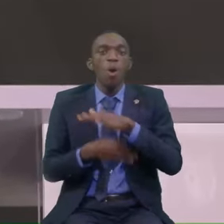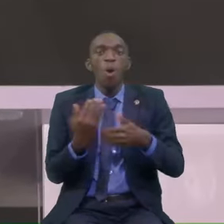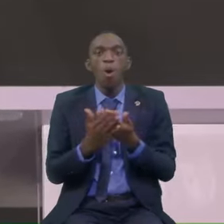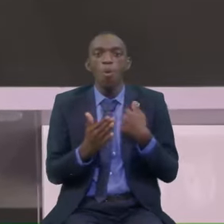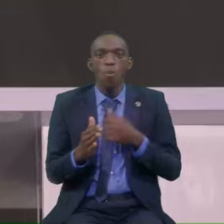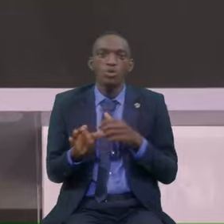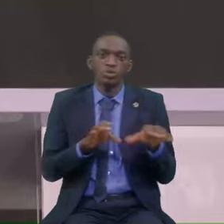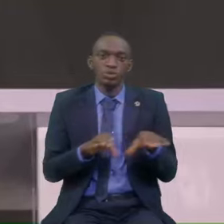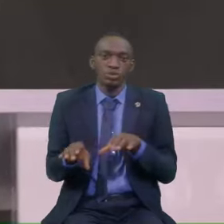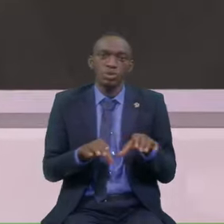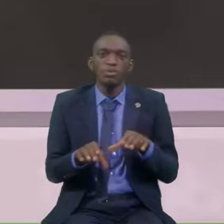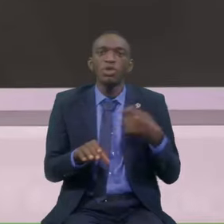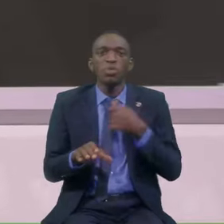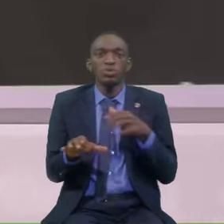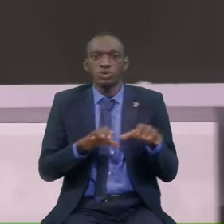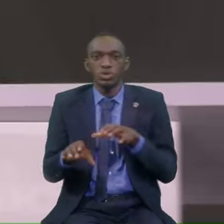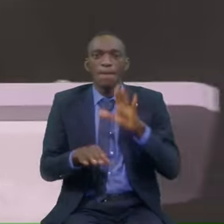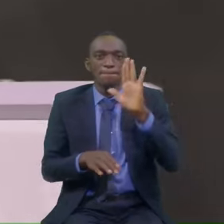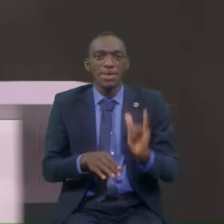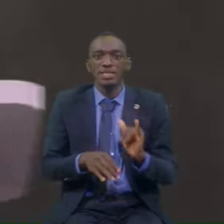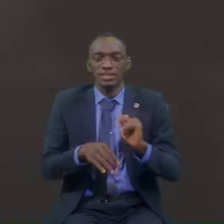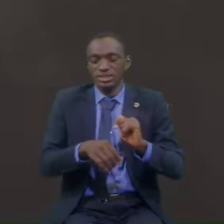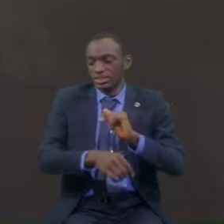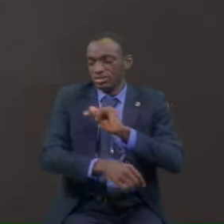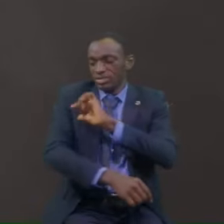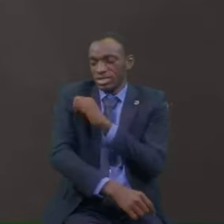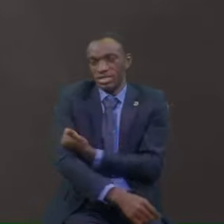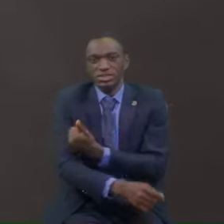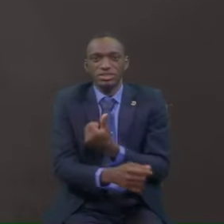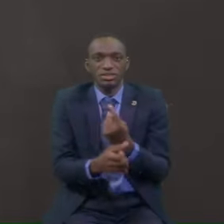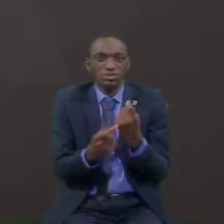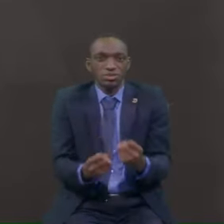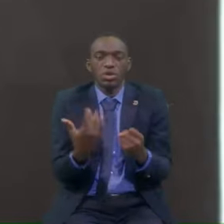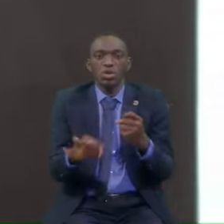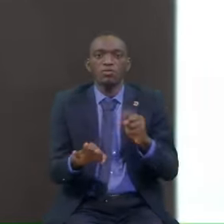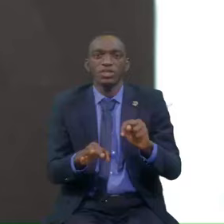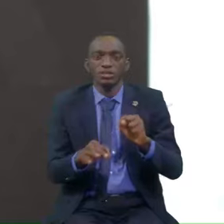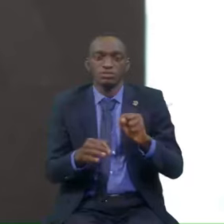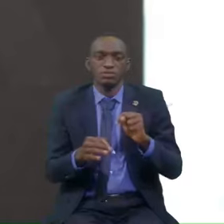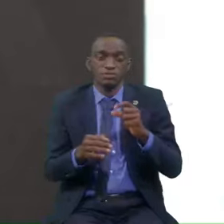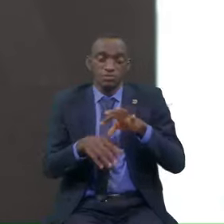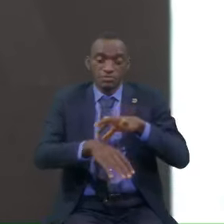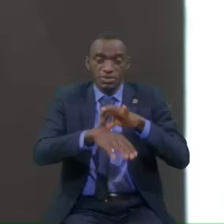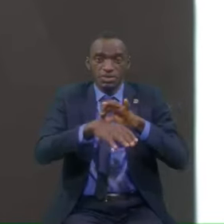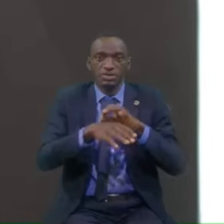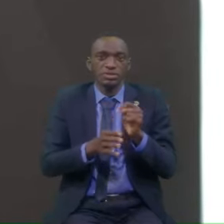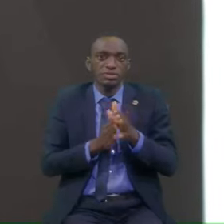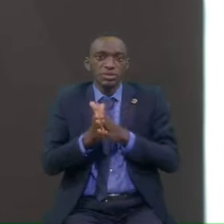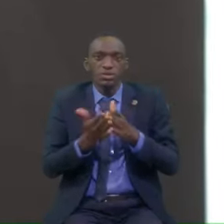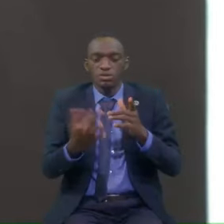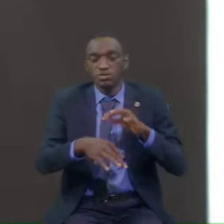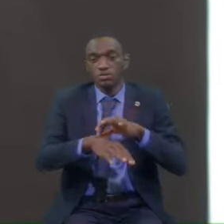et si ce que nous faisons c'est dans l'énergie de la chair, pas la motivation de la chair,